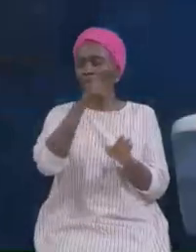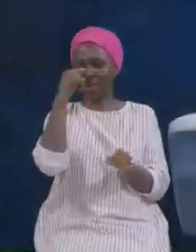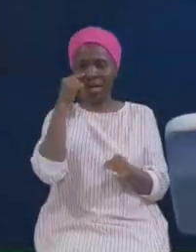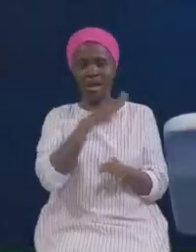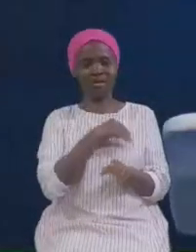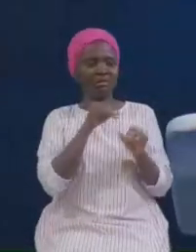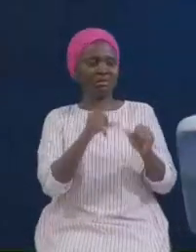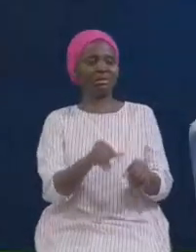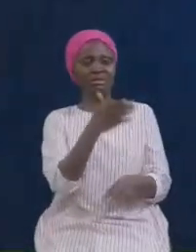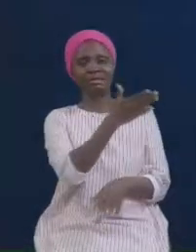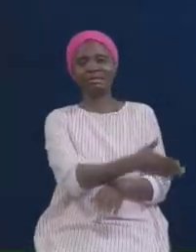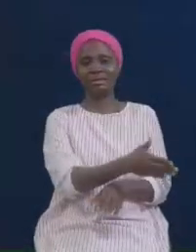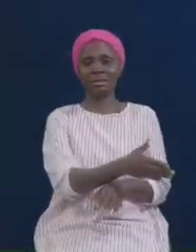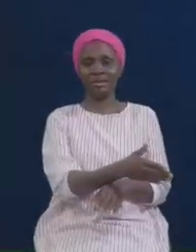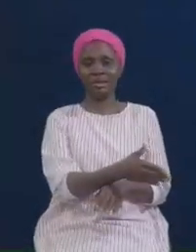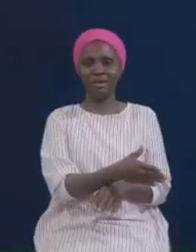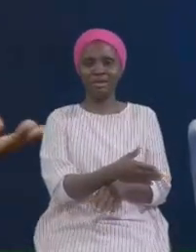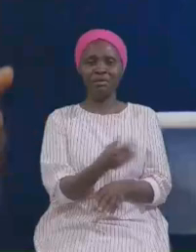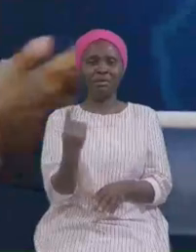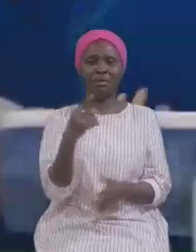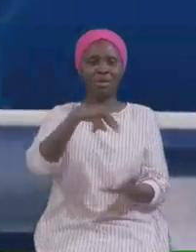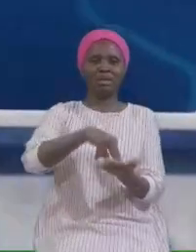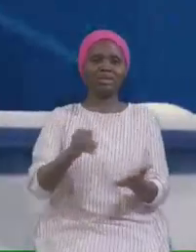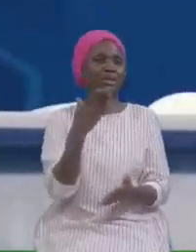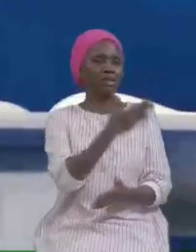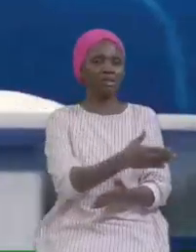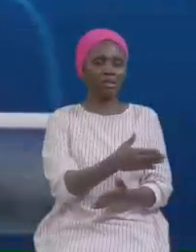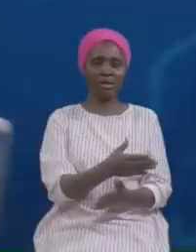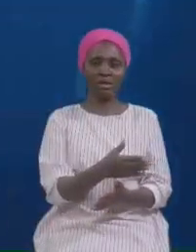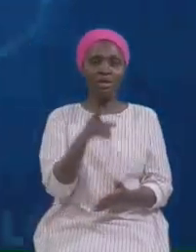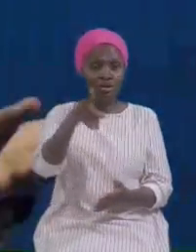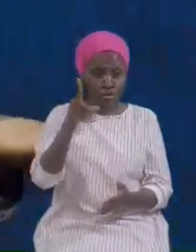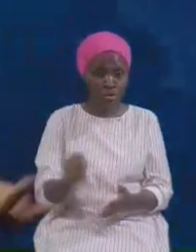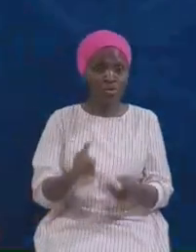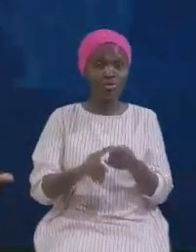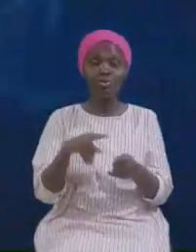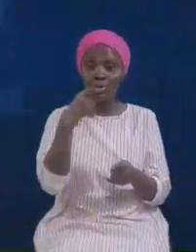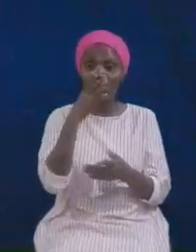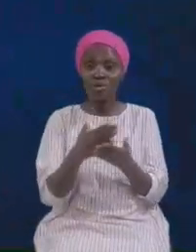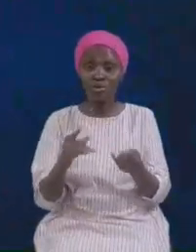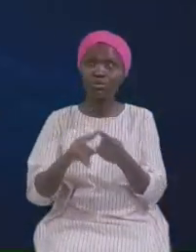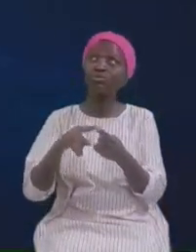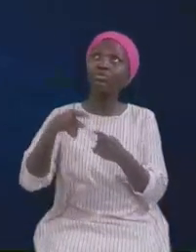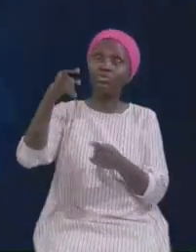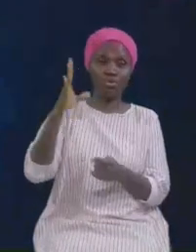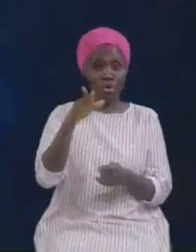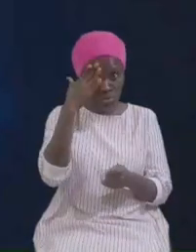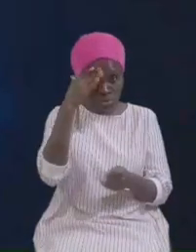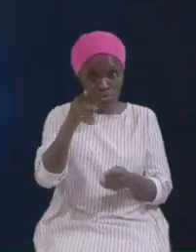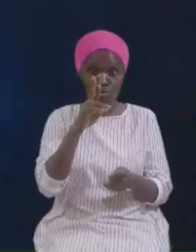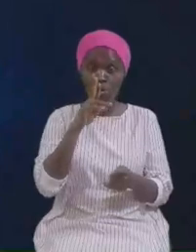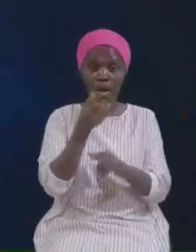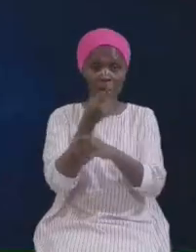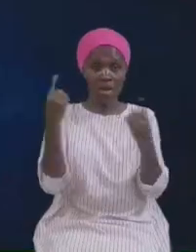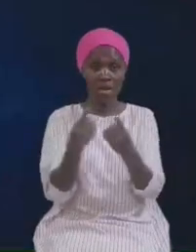là simplement. Non, debout là simplement. Tu es malade, tu dois dire quelque chose à Dieu. Tu sais que tu es un pécheur, tu